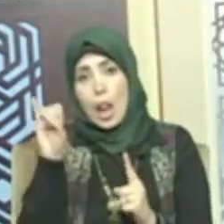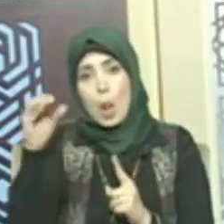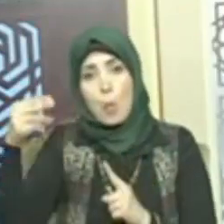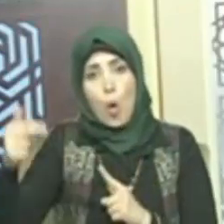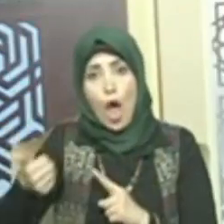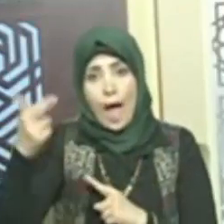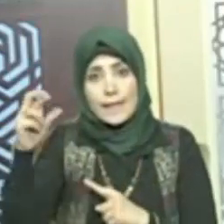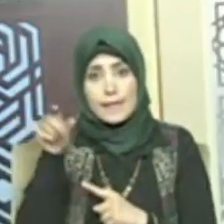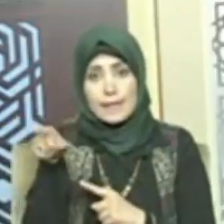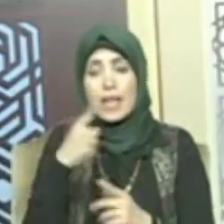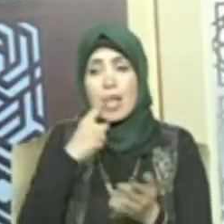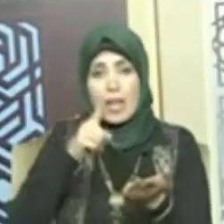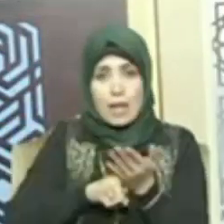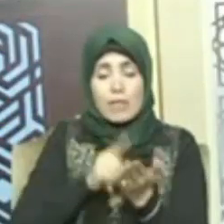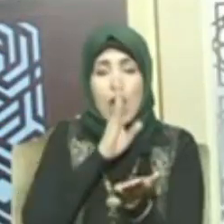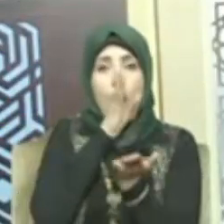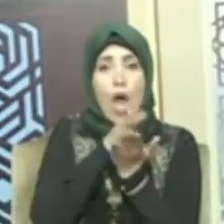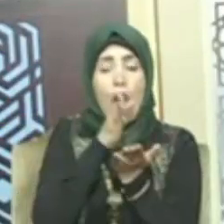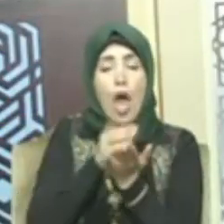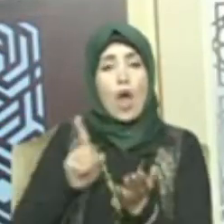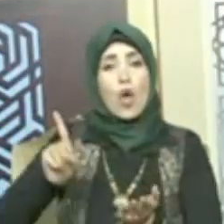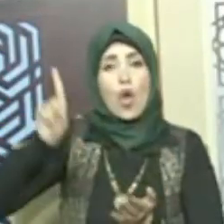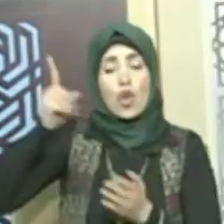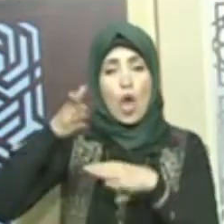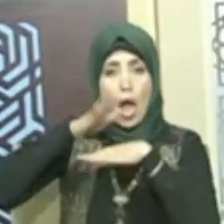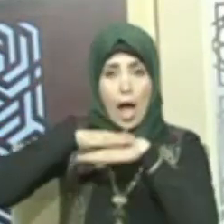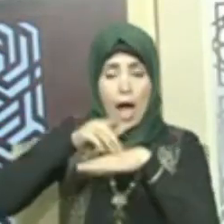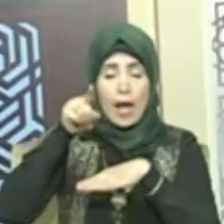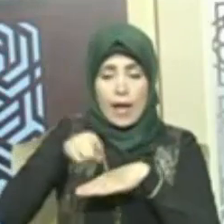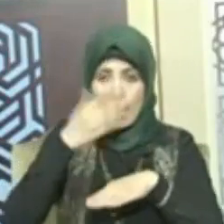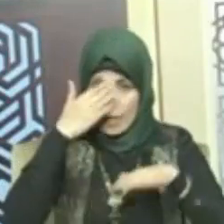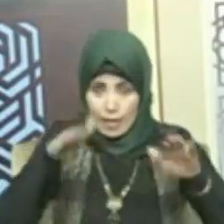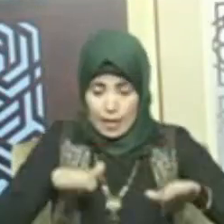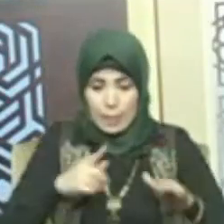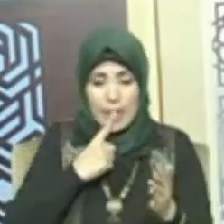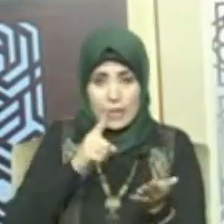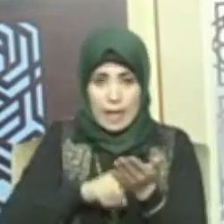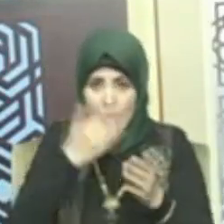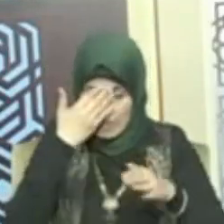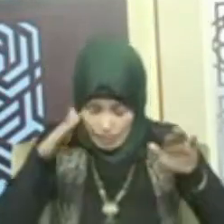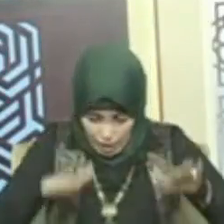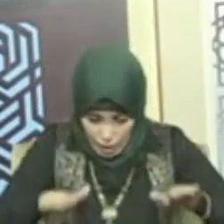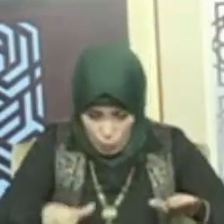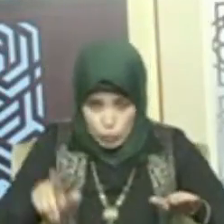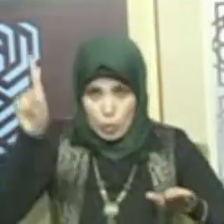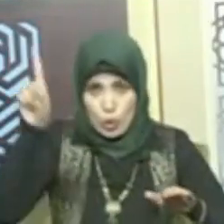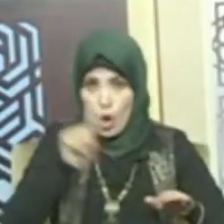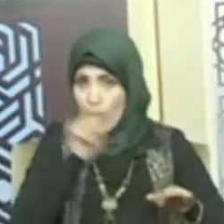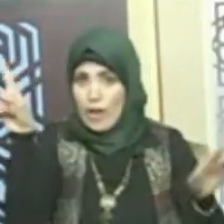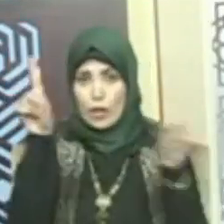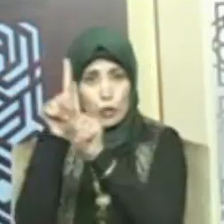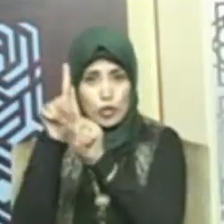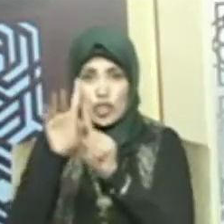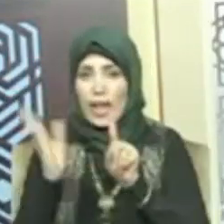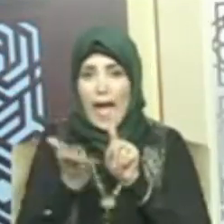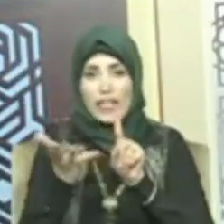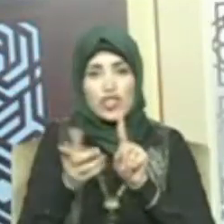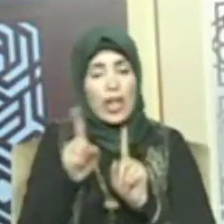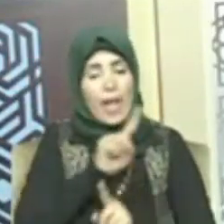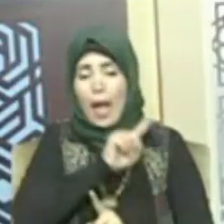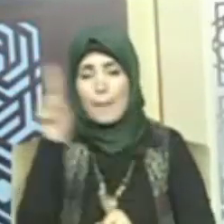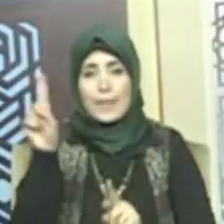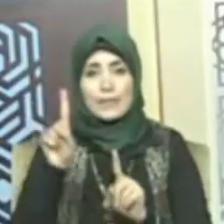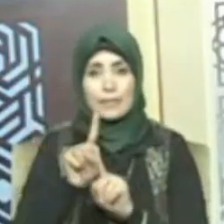على العباد أن يعبدوه لا يشركوا به شيئا، وحق العباد على